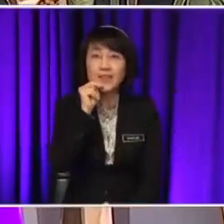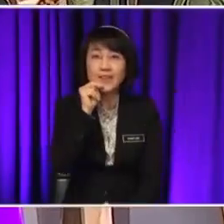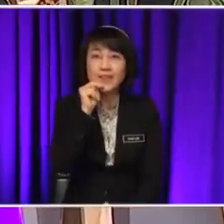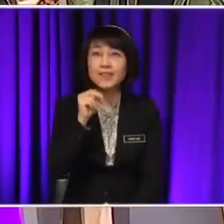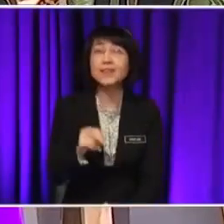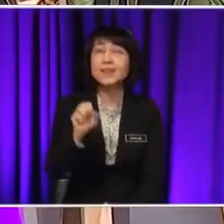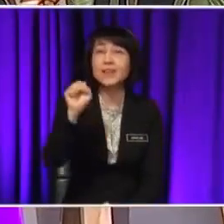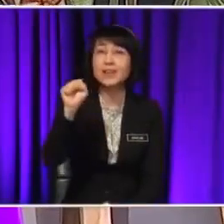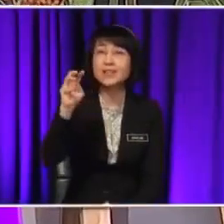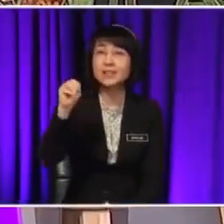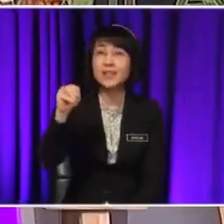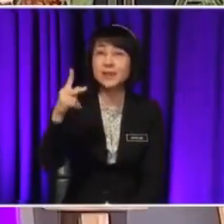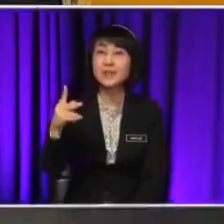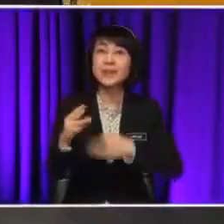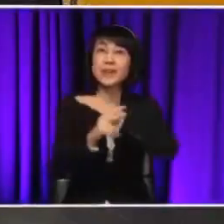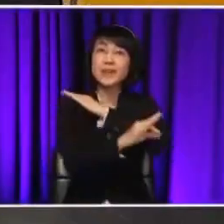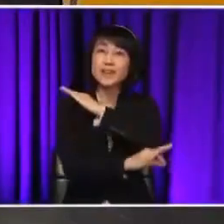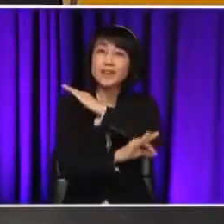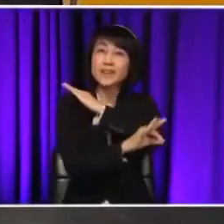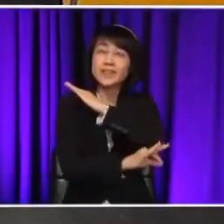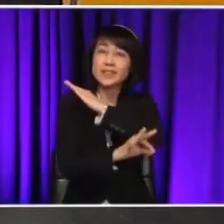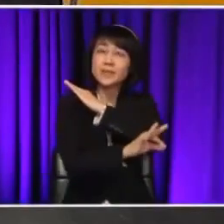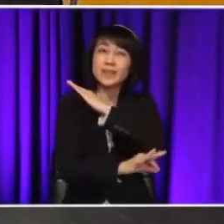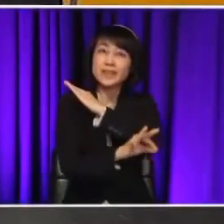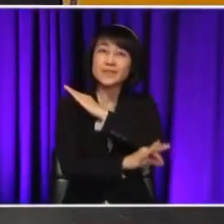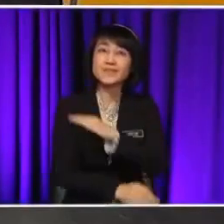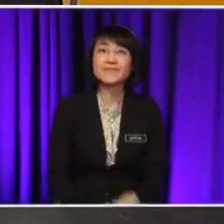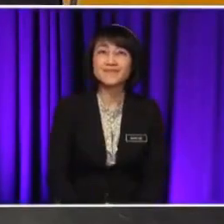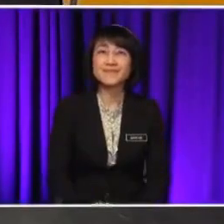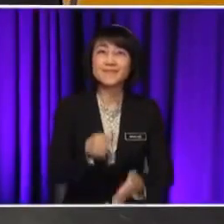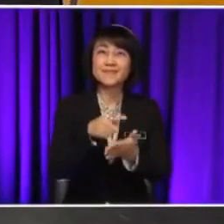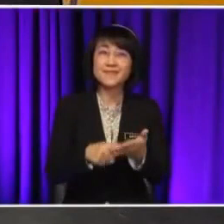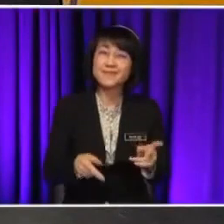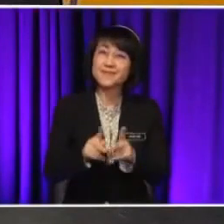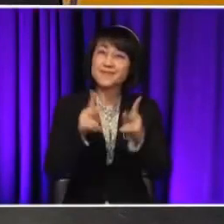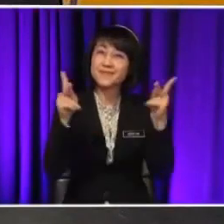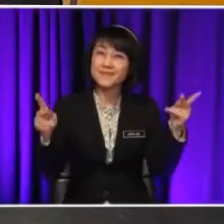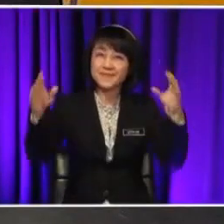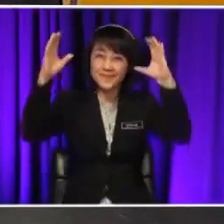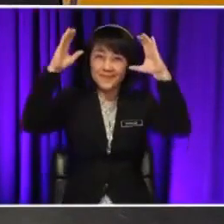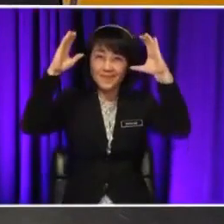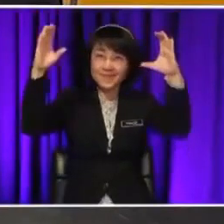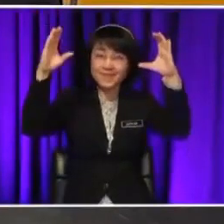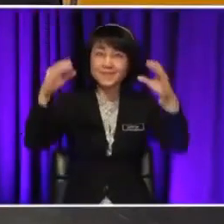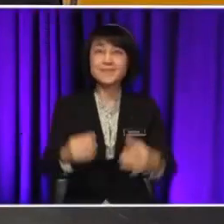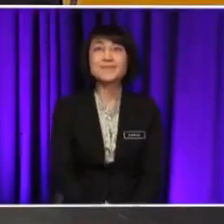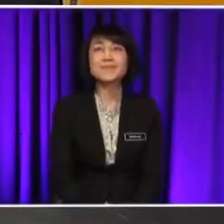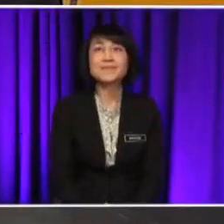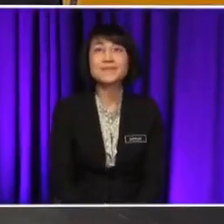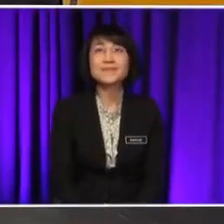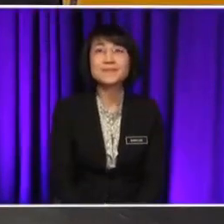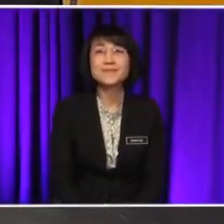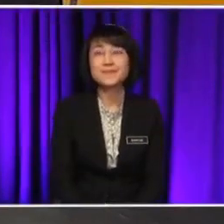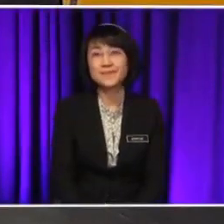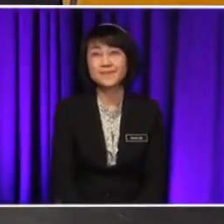Rantau Negeri Sembilan. Betul, daripada SMK Rantau Negeri Sembilan. Apa khabar cikgu? Baik. Alhamdulillah. Baiklah, hari ini kita akan ditemani